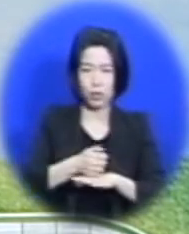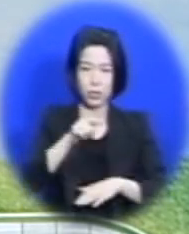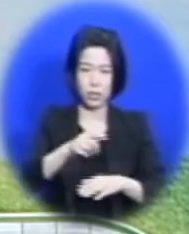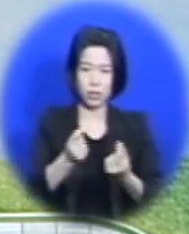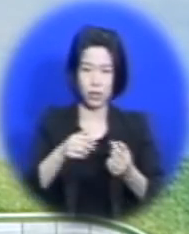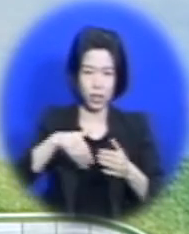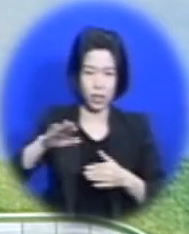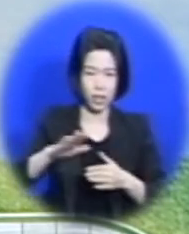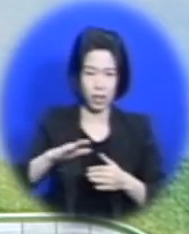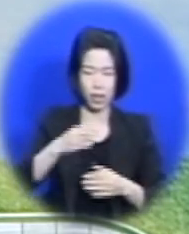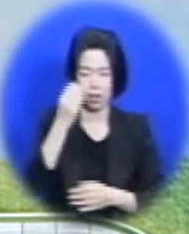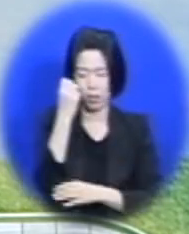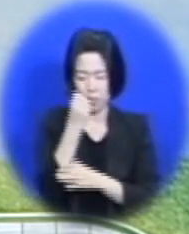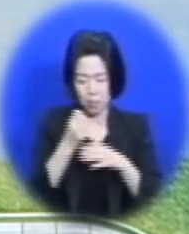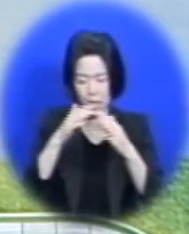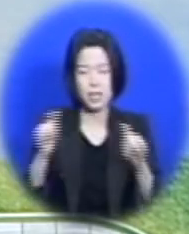가다가 폐인이 되는 거예요.